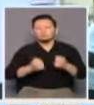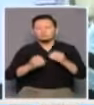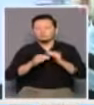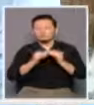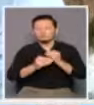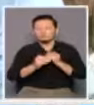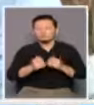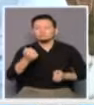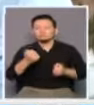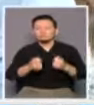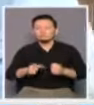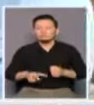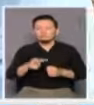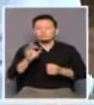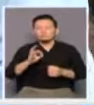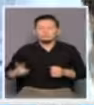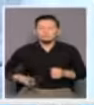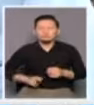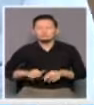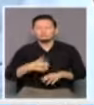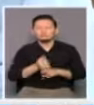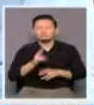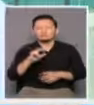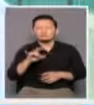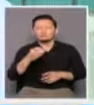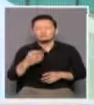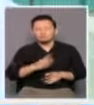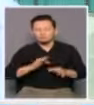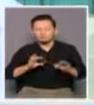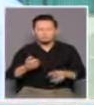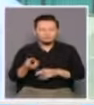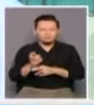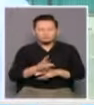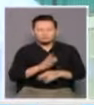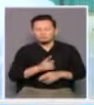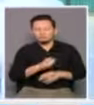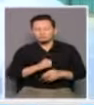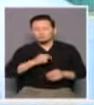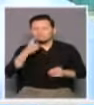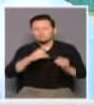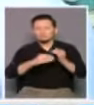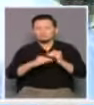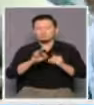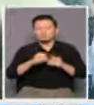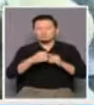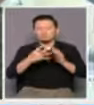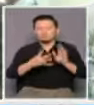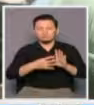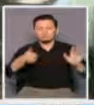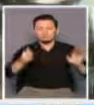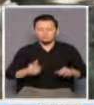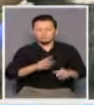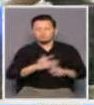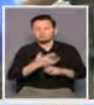және автокөлік жолдары бөлімінің бас маманы Қуанышбек Қабдығали жетті. Ол тас жол төсеу жұмыстары 19 айға созылатынын